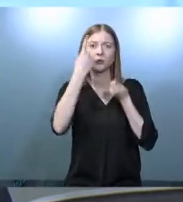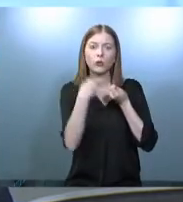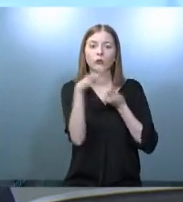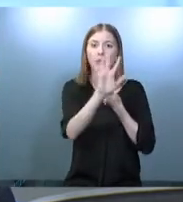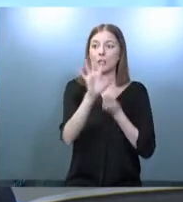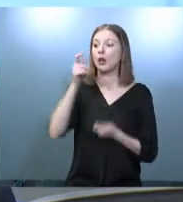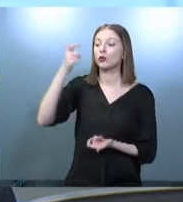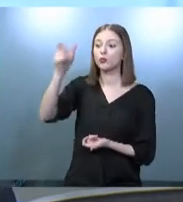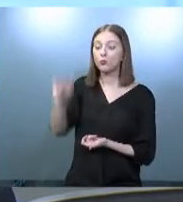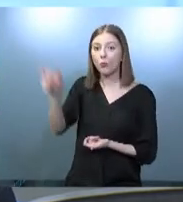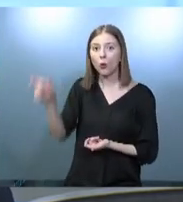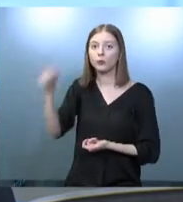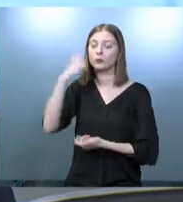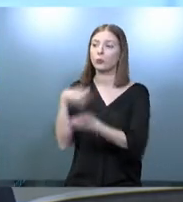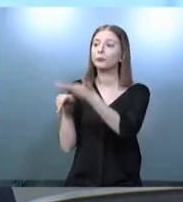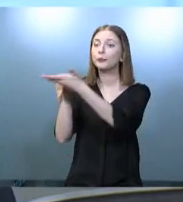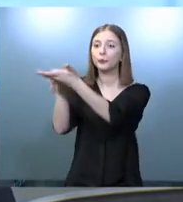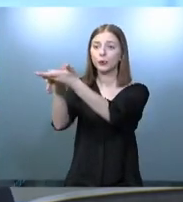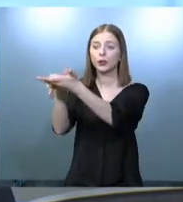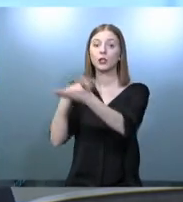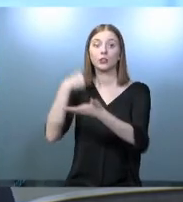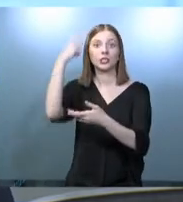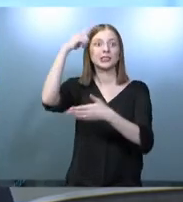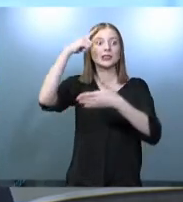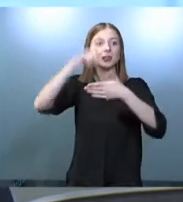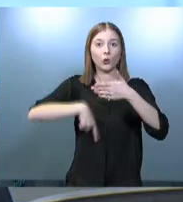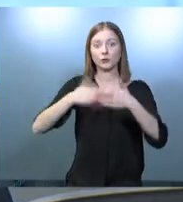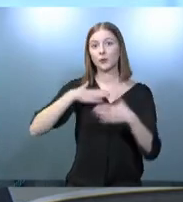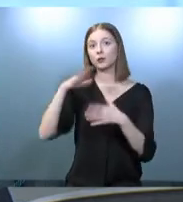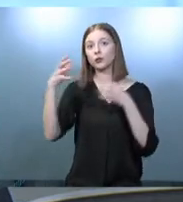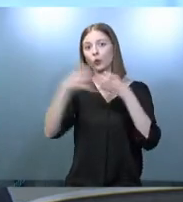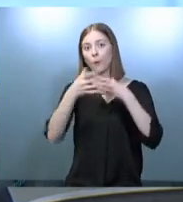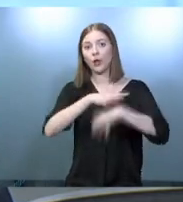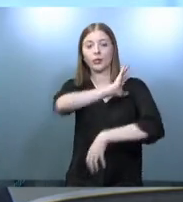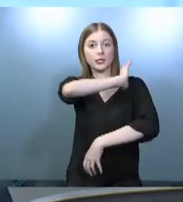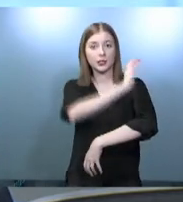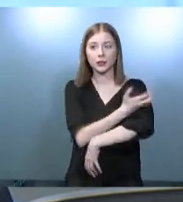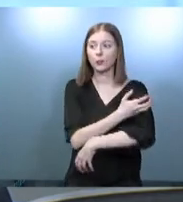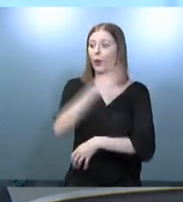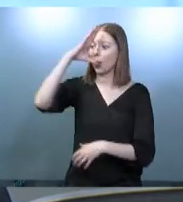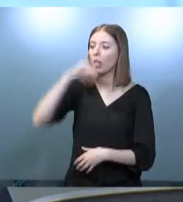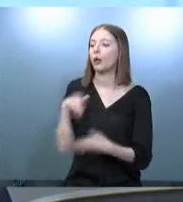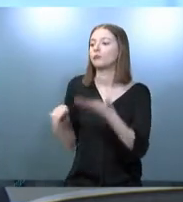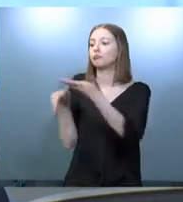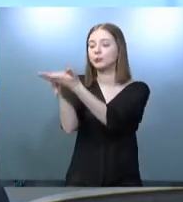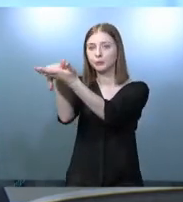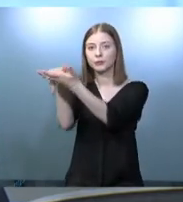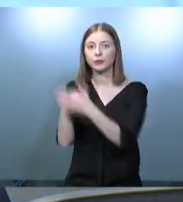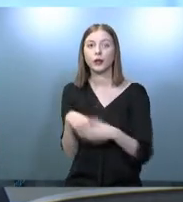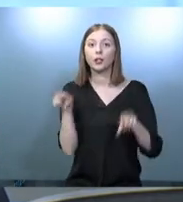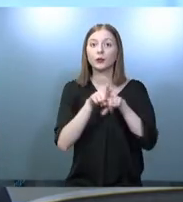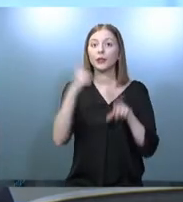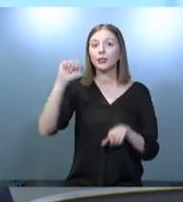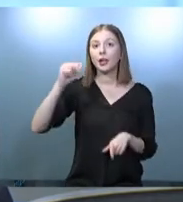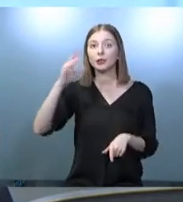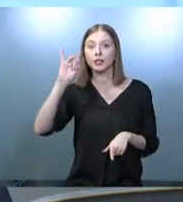su šia komanda. Na, o žinoma, apart, ką aš minėjau, tos stiprios komandos, mes tikrai turime stiprų kandidatą į rajono merus, tai yra Dangiras